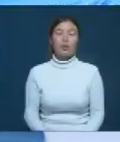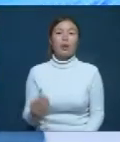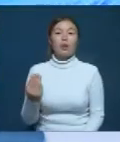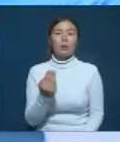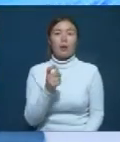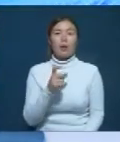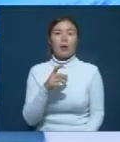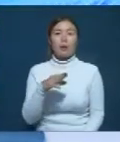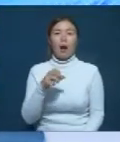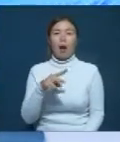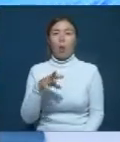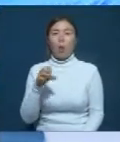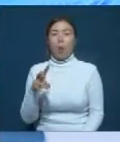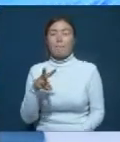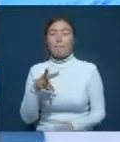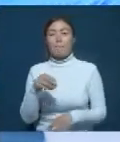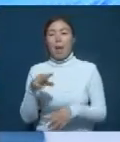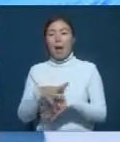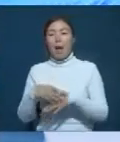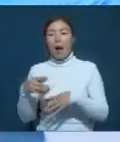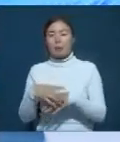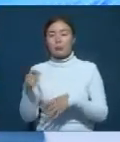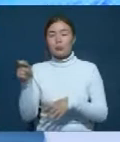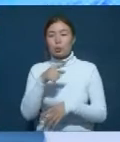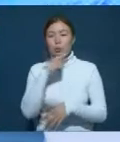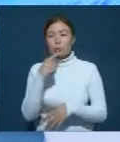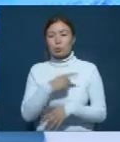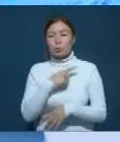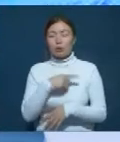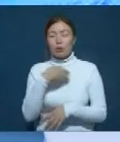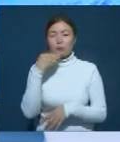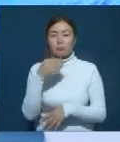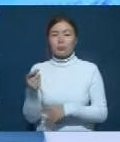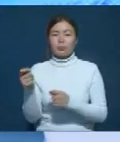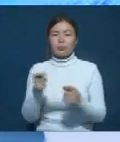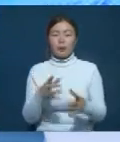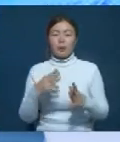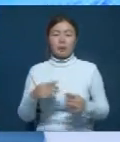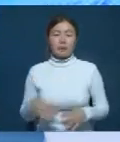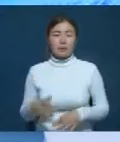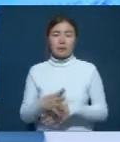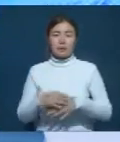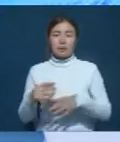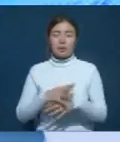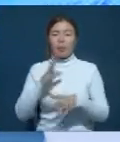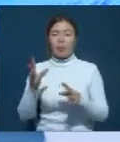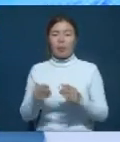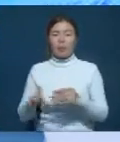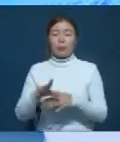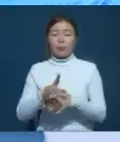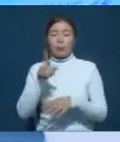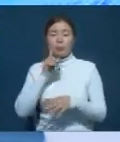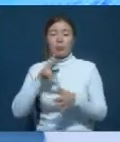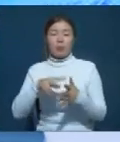Ақтауда эталон меха жәрменкесі басталды. Оған Ресейдің үздік шеберлерінің мыңдаған ішіктері мен тоңдары қойылды. Бастысы барлық тауар халыққа